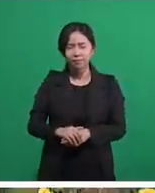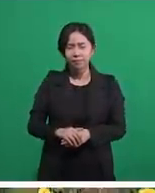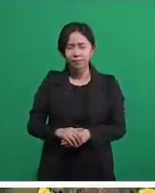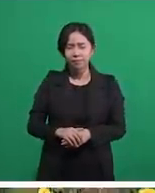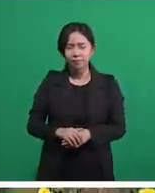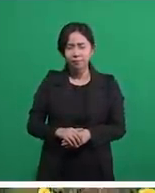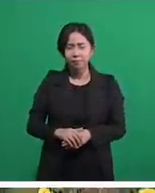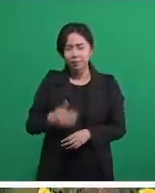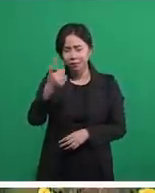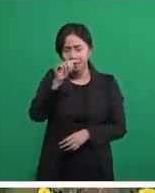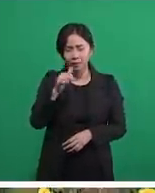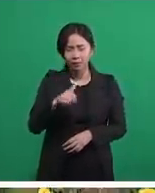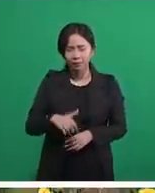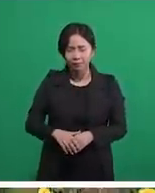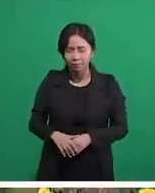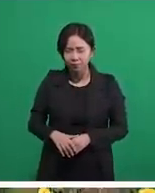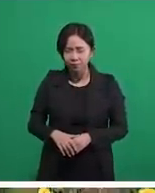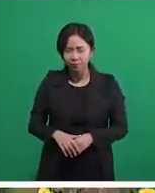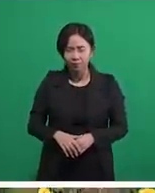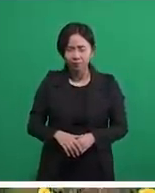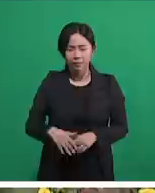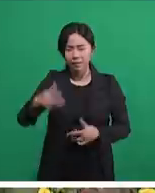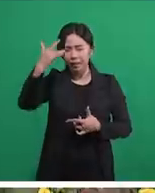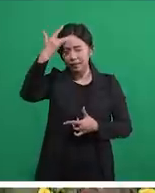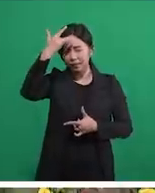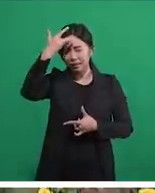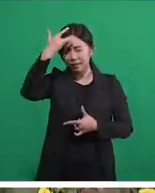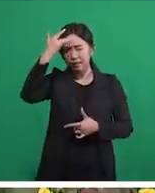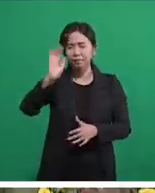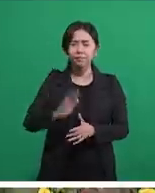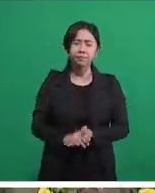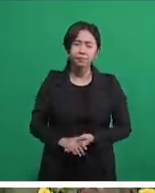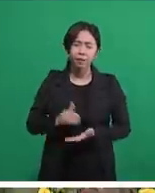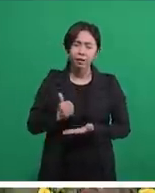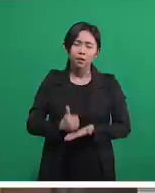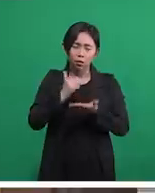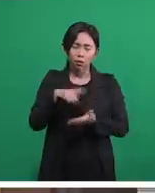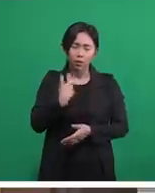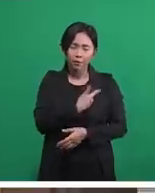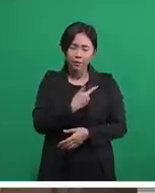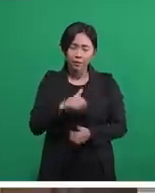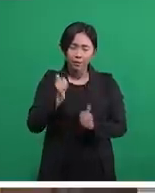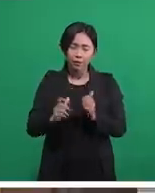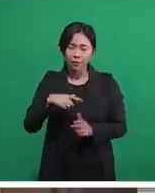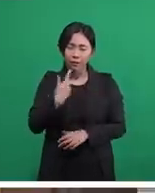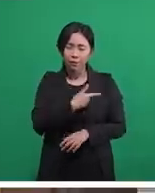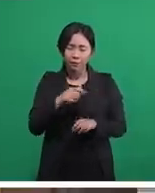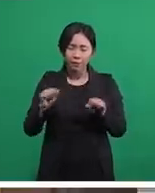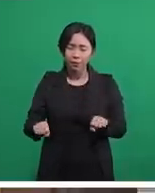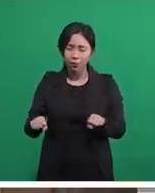beragam penderitaan, bahkan sakit penyakit. Tolong kami agar kami masih